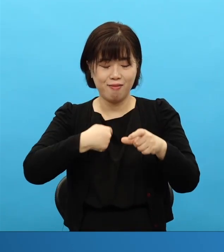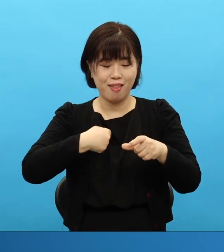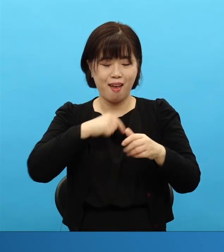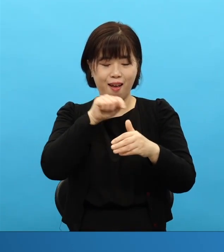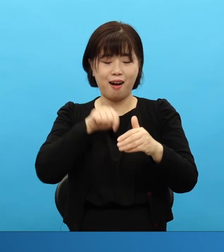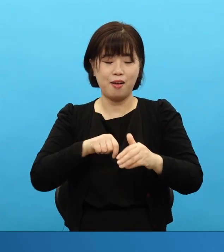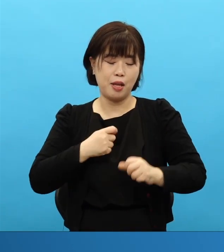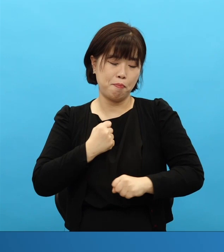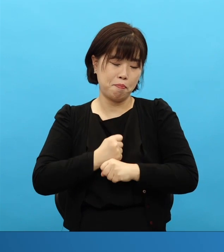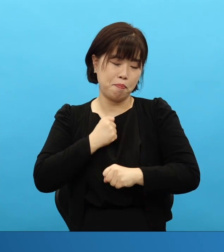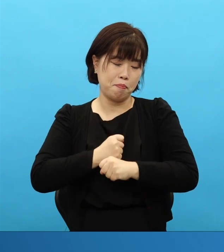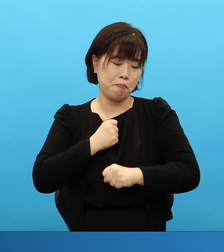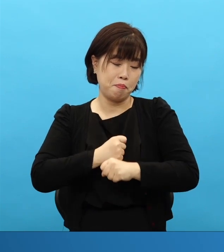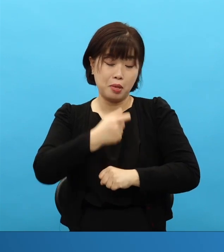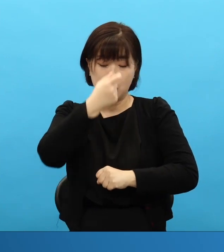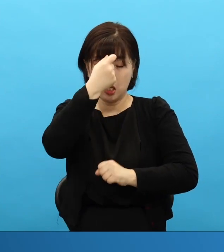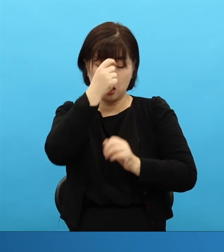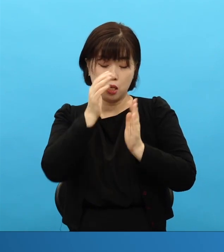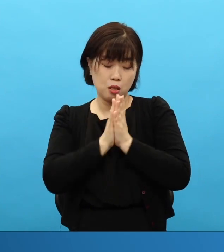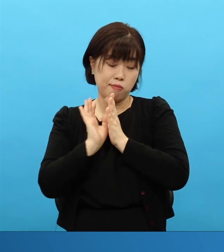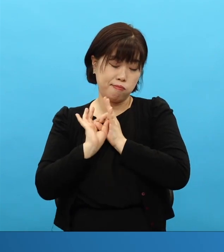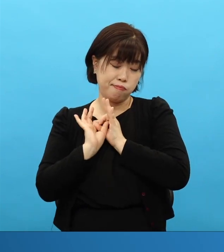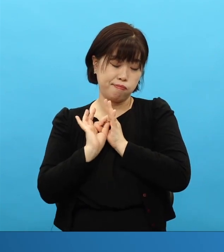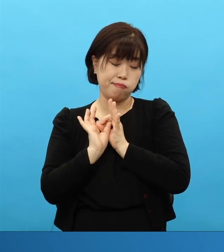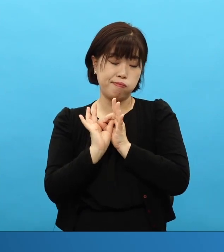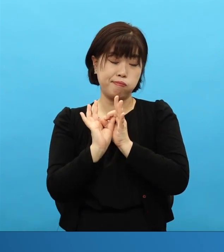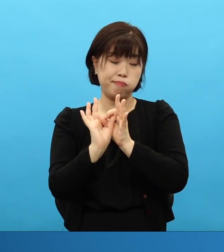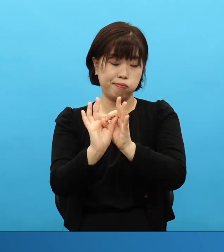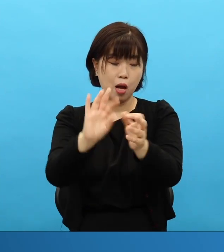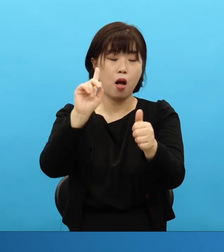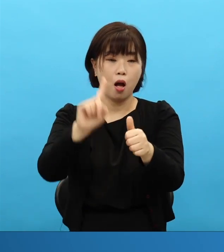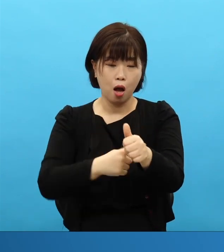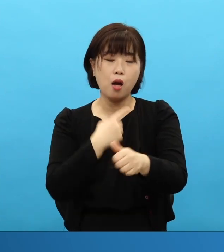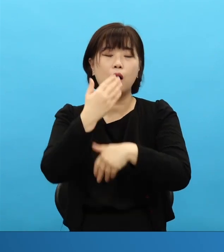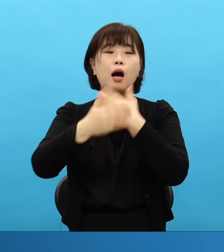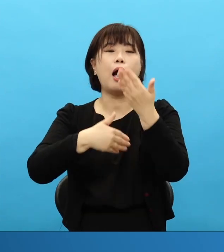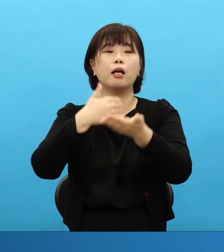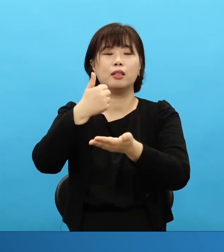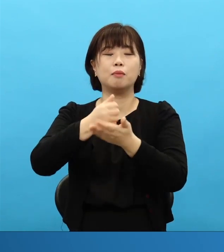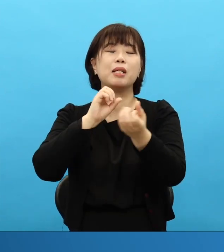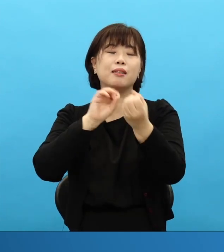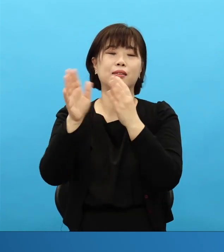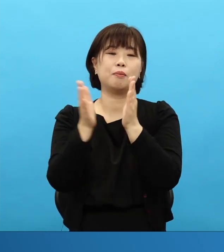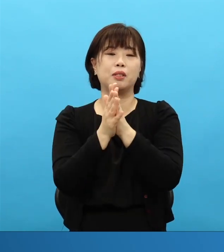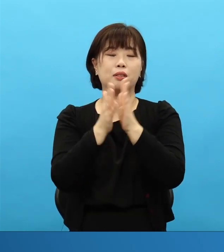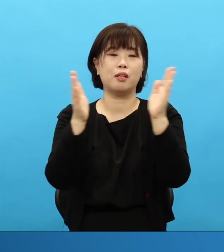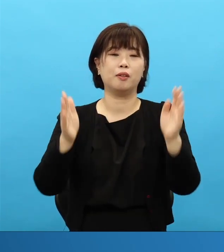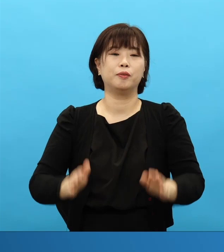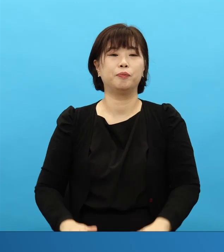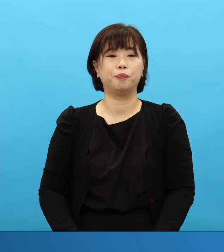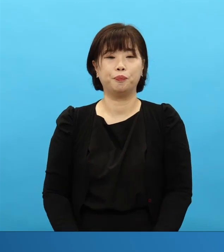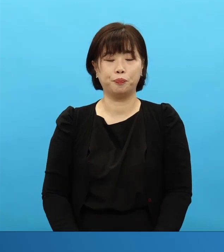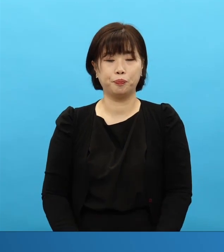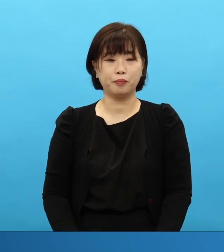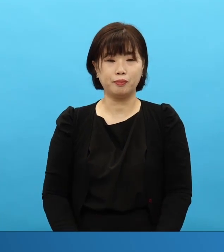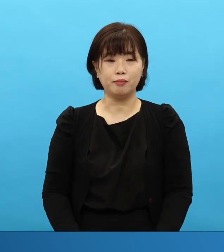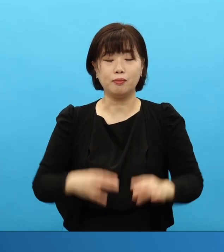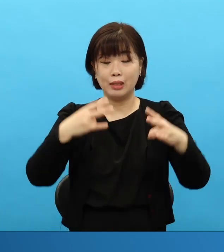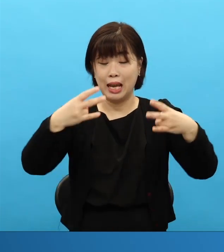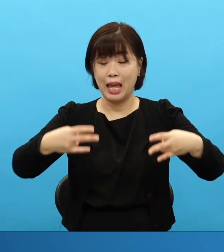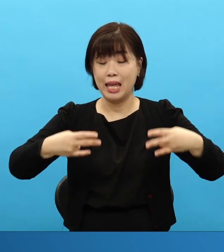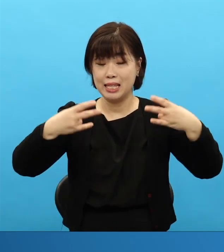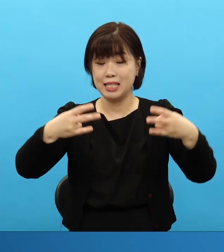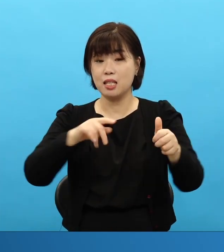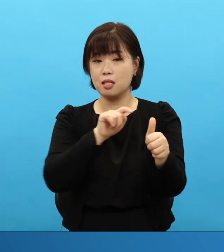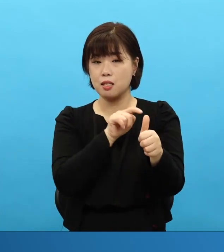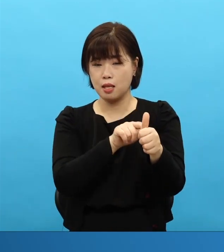순간부터 하나님의 역사는 분명히 시작됩니다. The moment you raise the absolute borders, the works of God will begin. 엘리사의 선택입니다. It's the choice of 좀